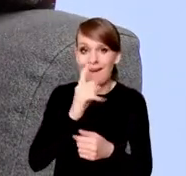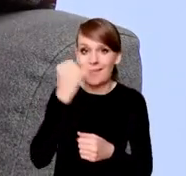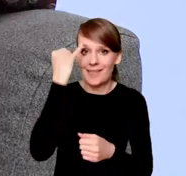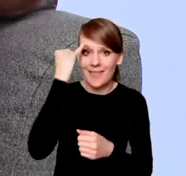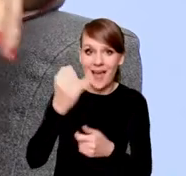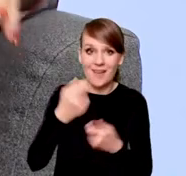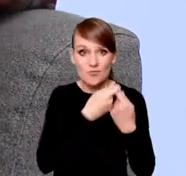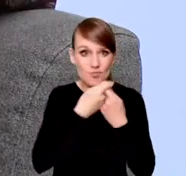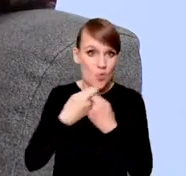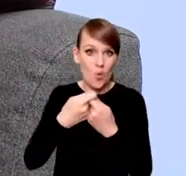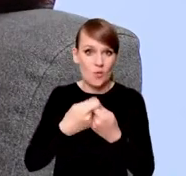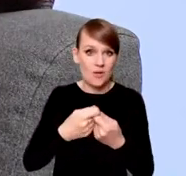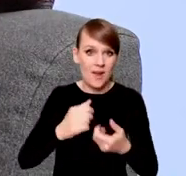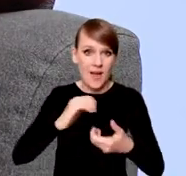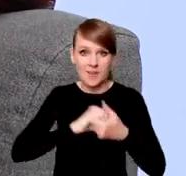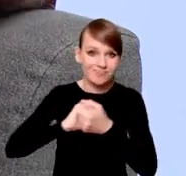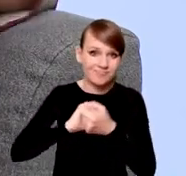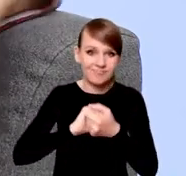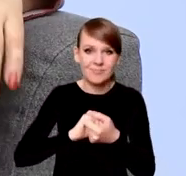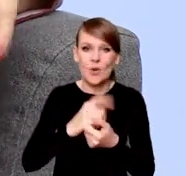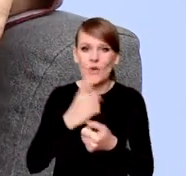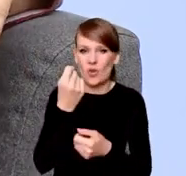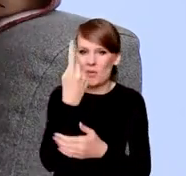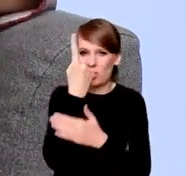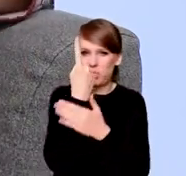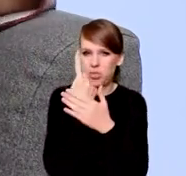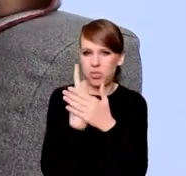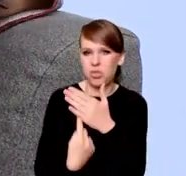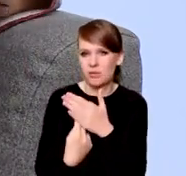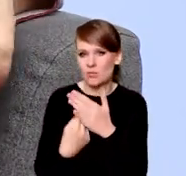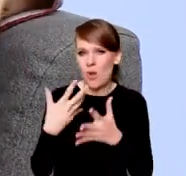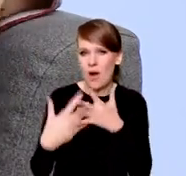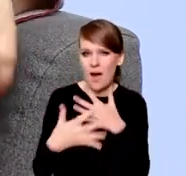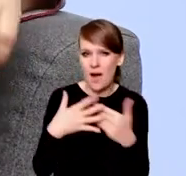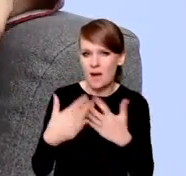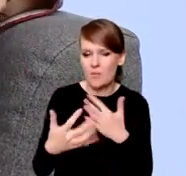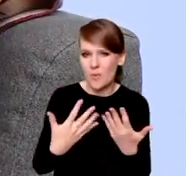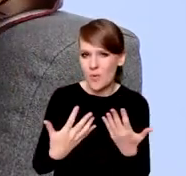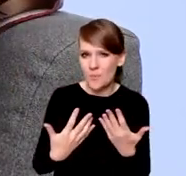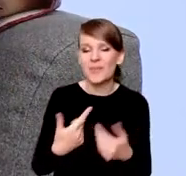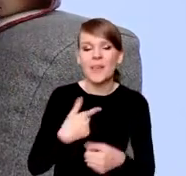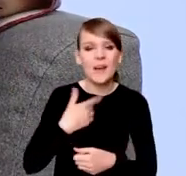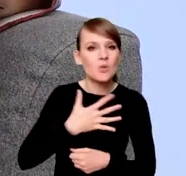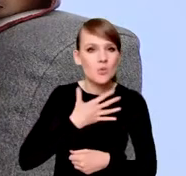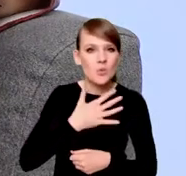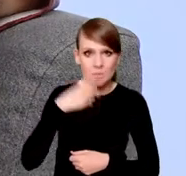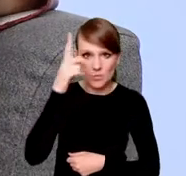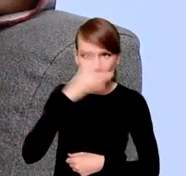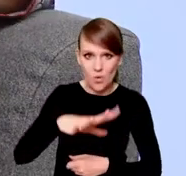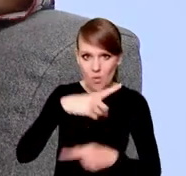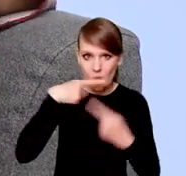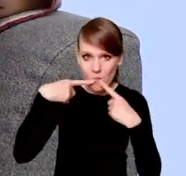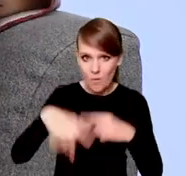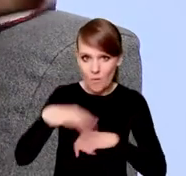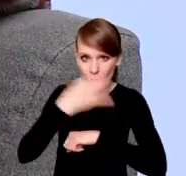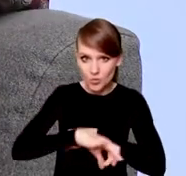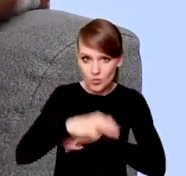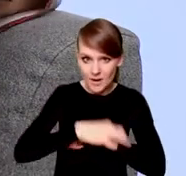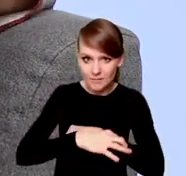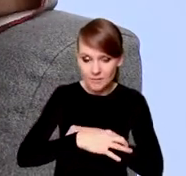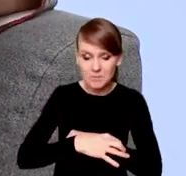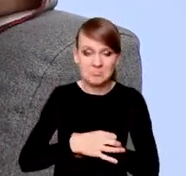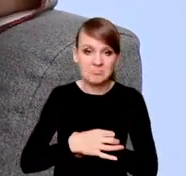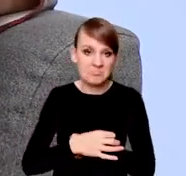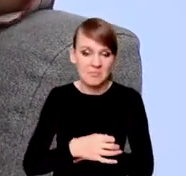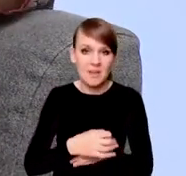jakby siadła, trochę została osłabiona. I wydaje mi się, że ta społeczna odpowiedzialność uczelni, jeśli ją potraktować